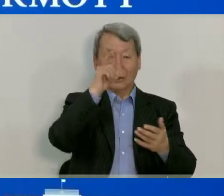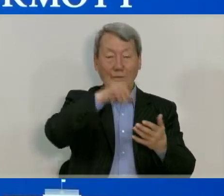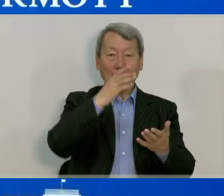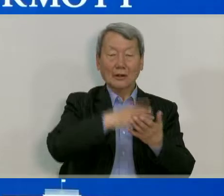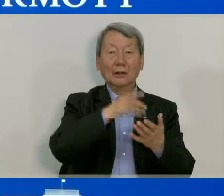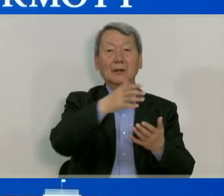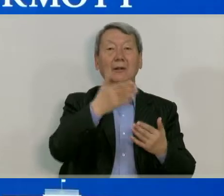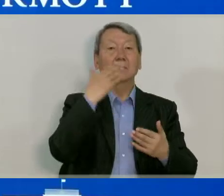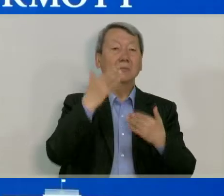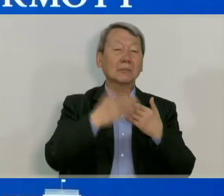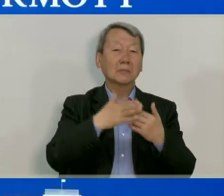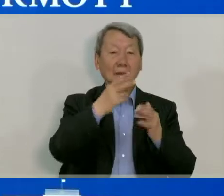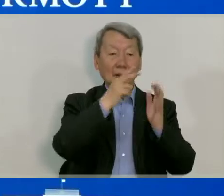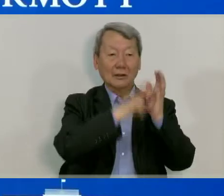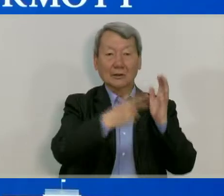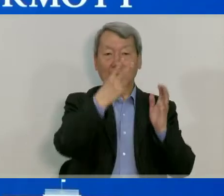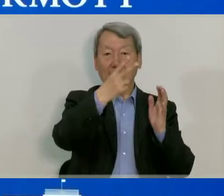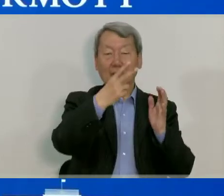Бул